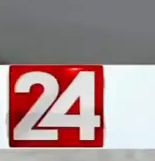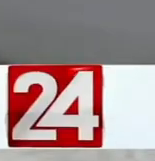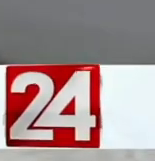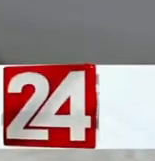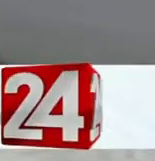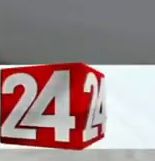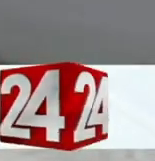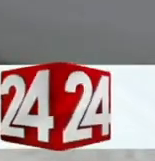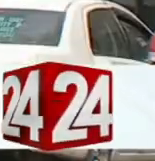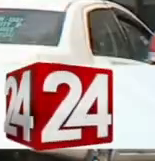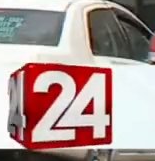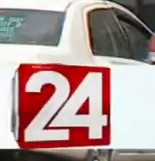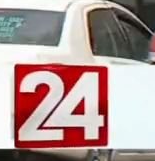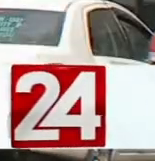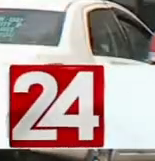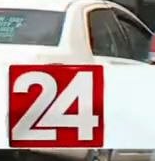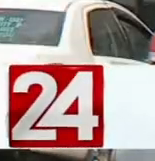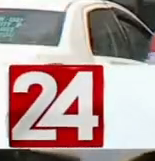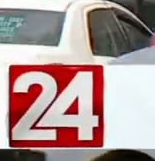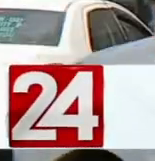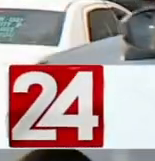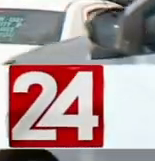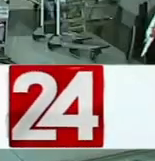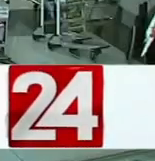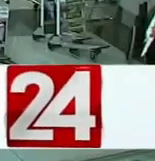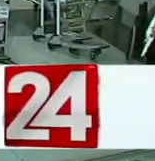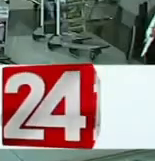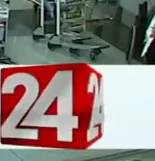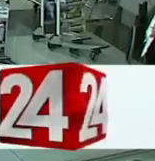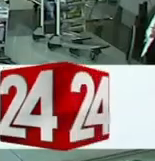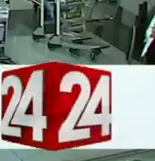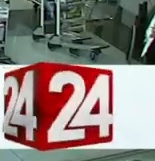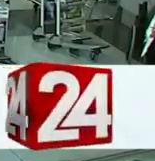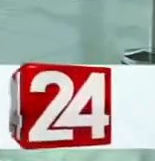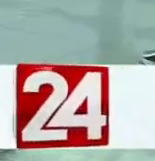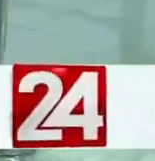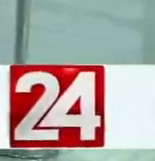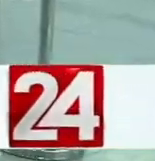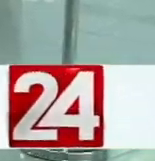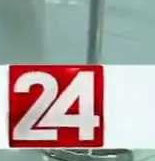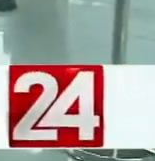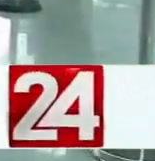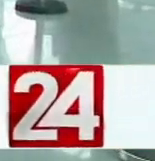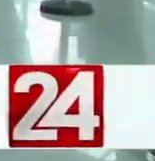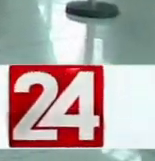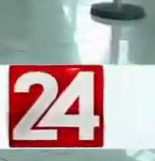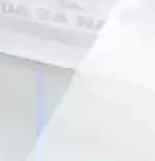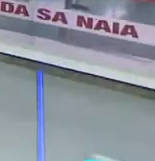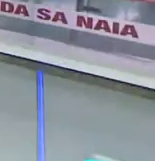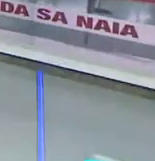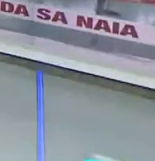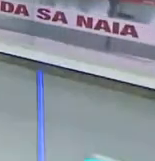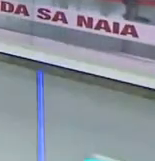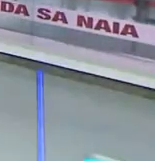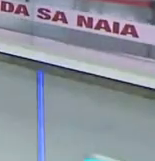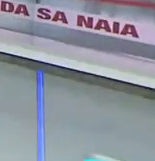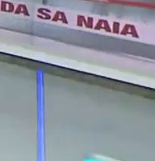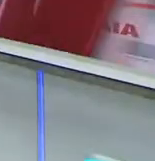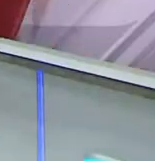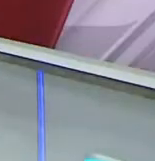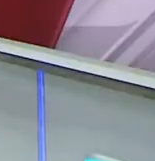Susunod, pagpapaganda ng apat na terminal ng NAIA, aprobado na ng NEDA sa pagbabalikan